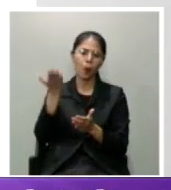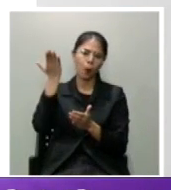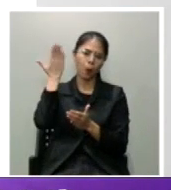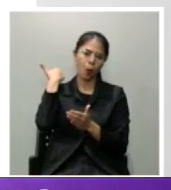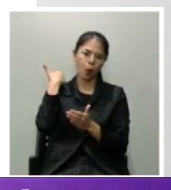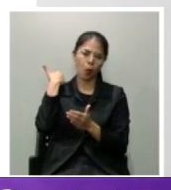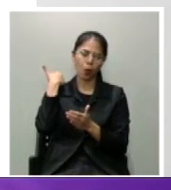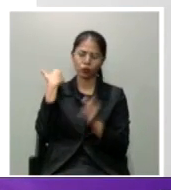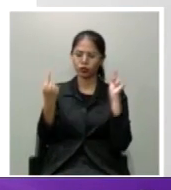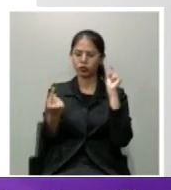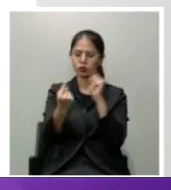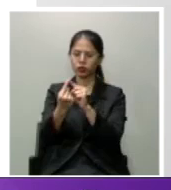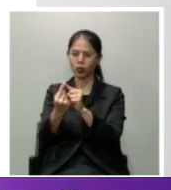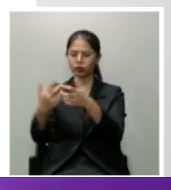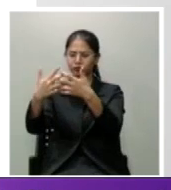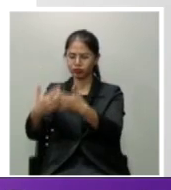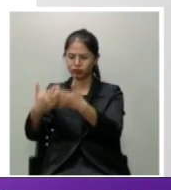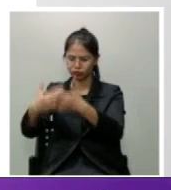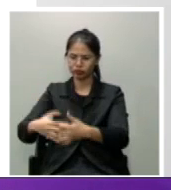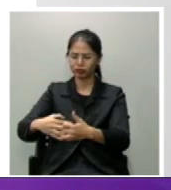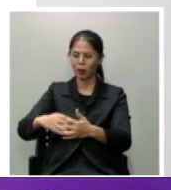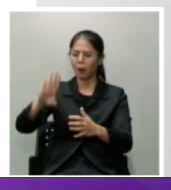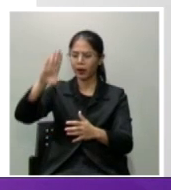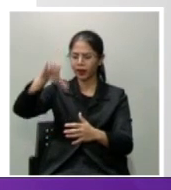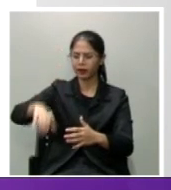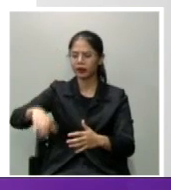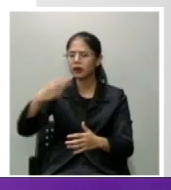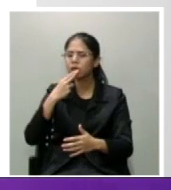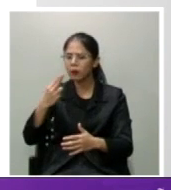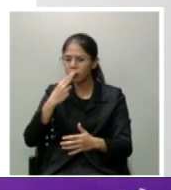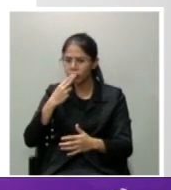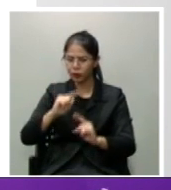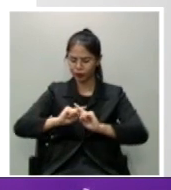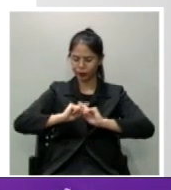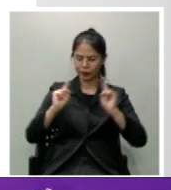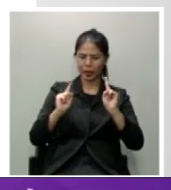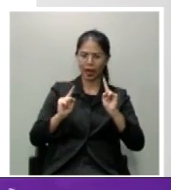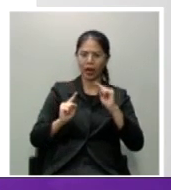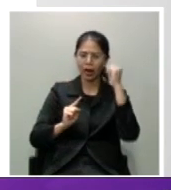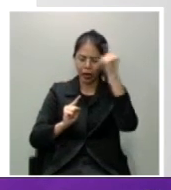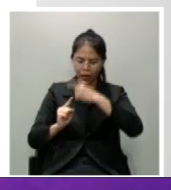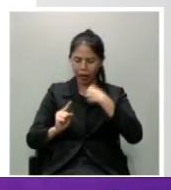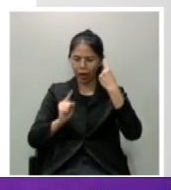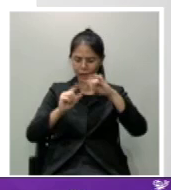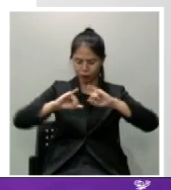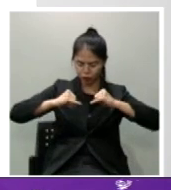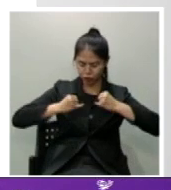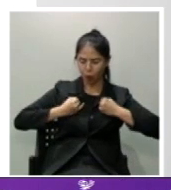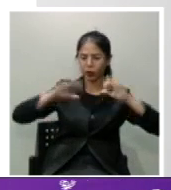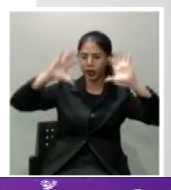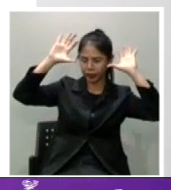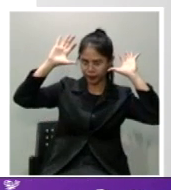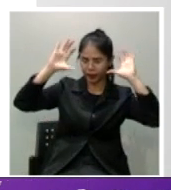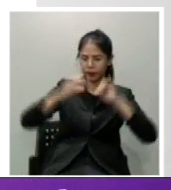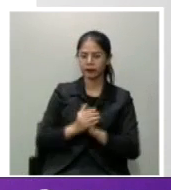าสูบแต่กรมธนารักษ์เป็นเจ้าของและเป็นผู้ปกครองดูแล53ไร่ต